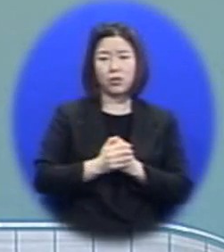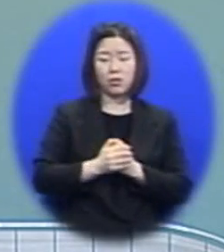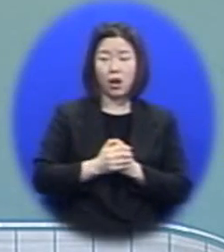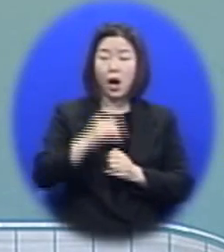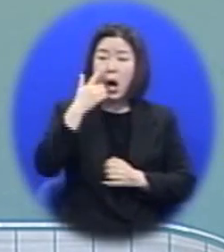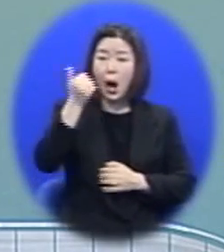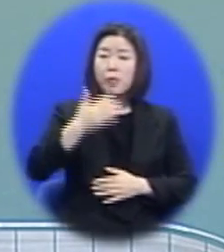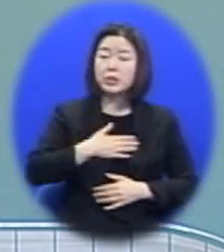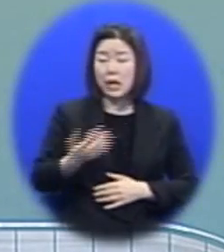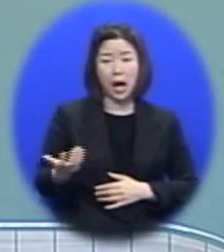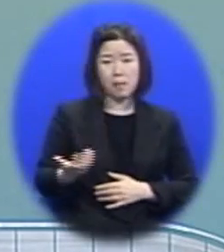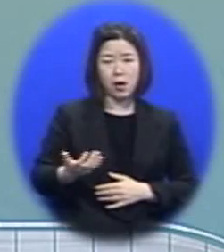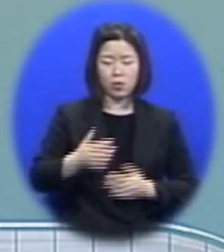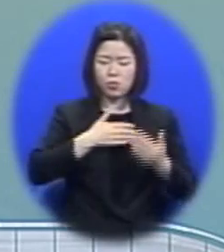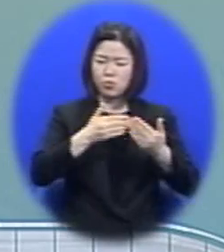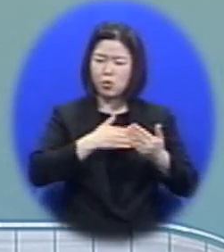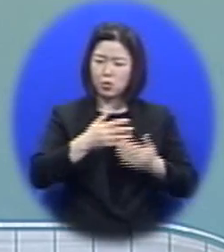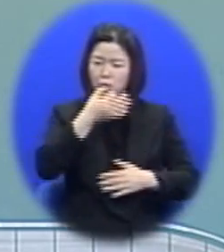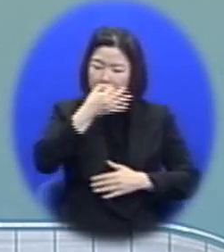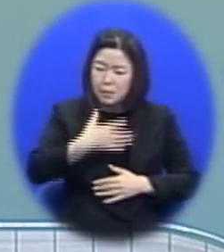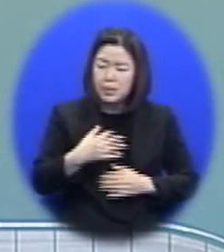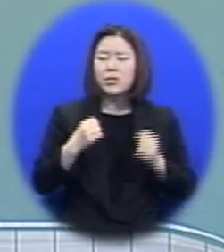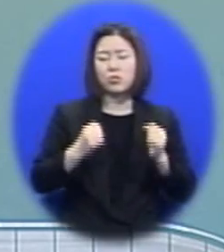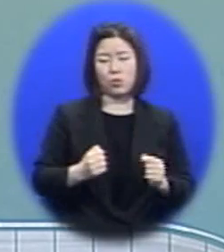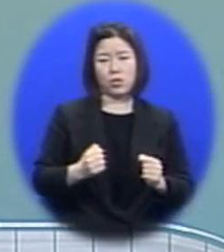아픔이었고 두렵고 힘든